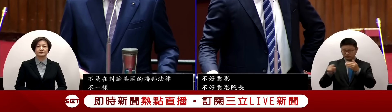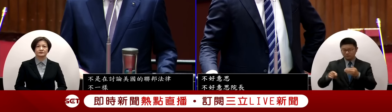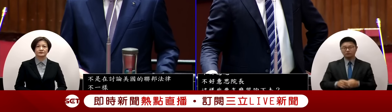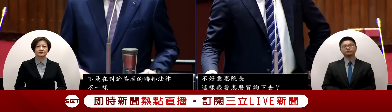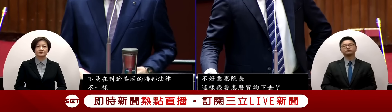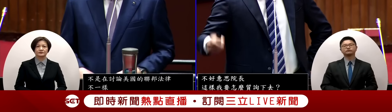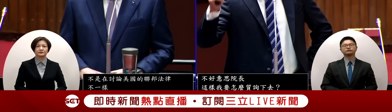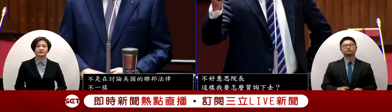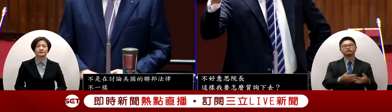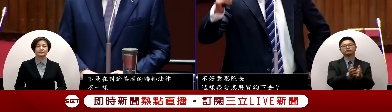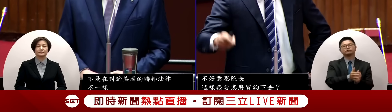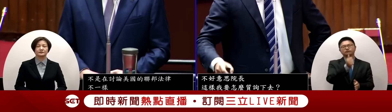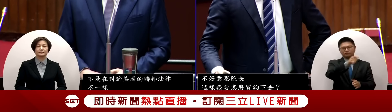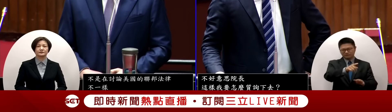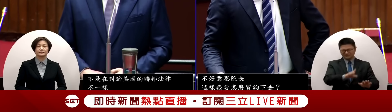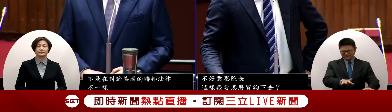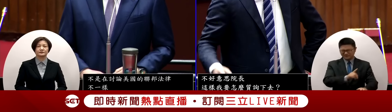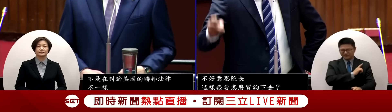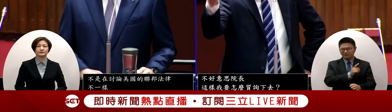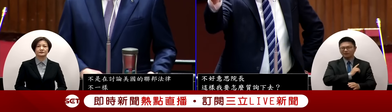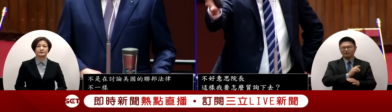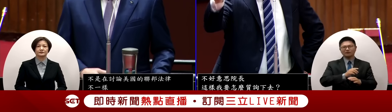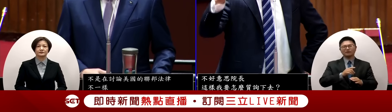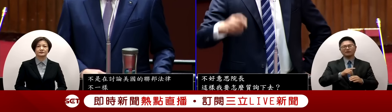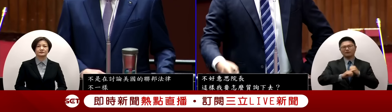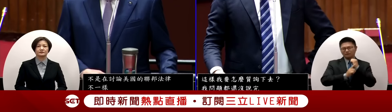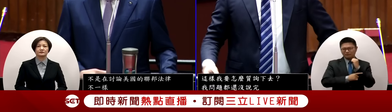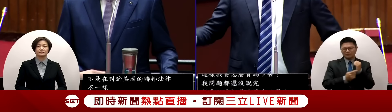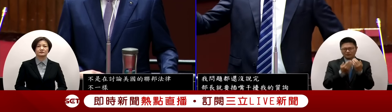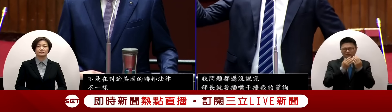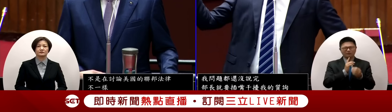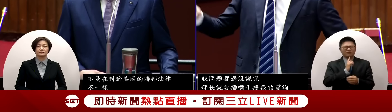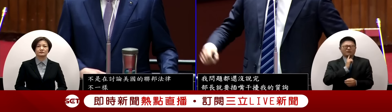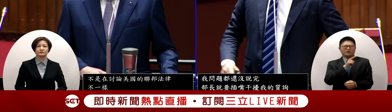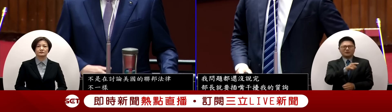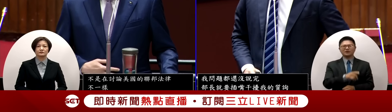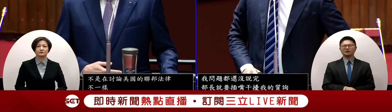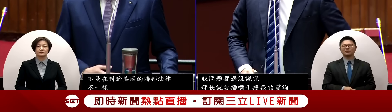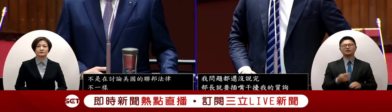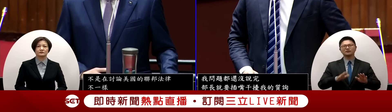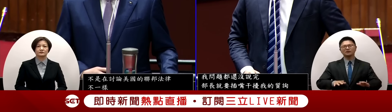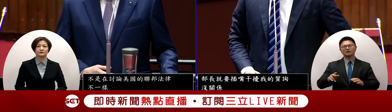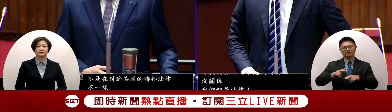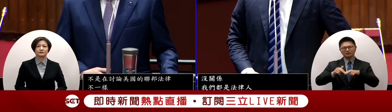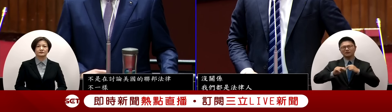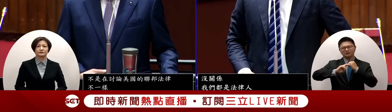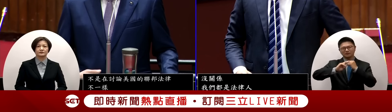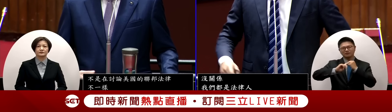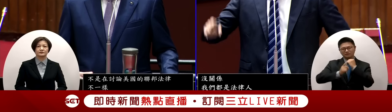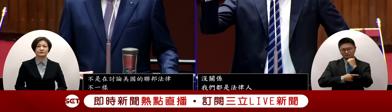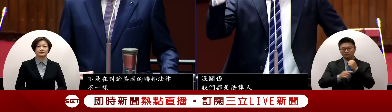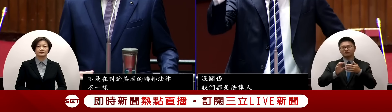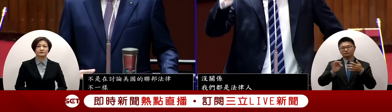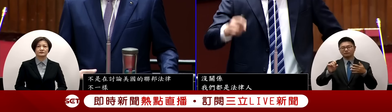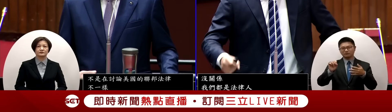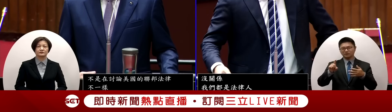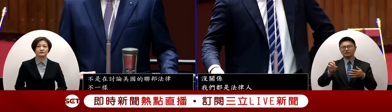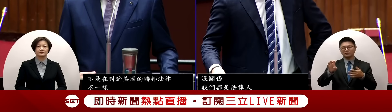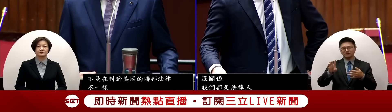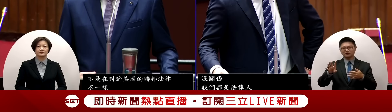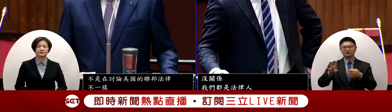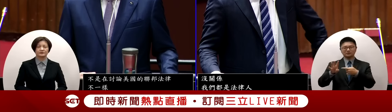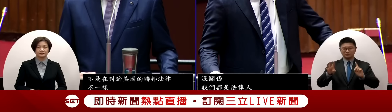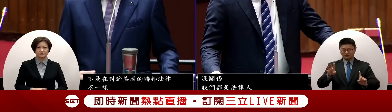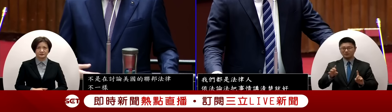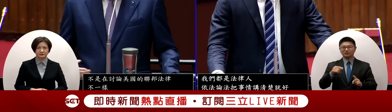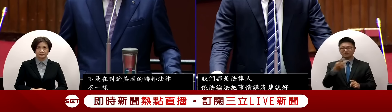长您精湛的法学素养，请教一下。跟我们所通过的刑法144条之一哪里不一样？请